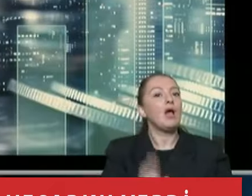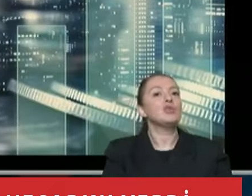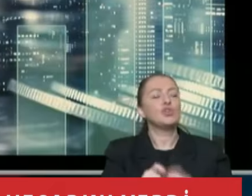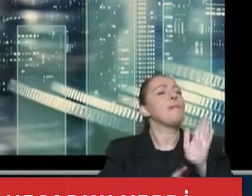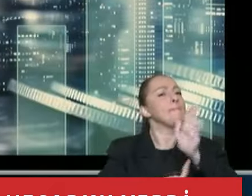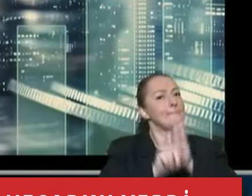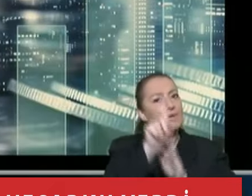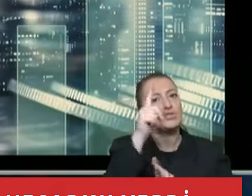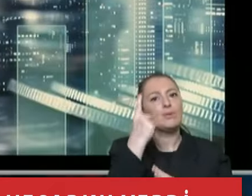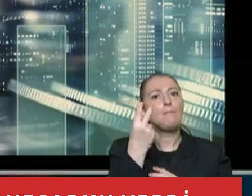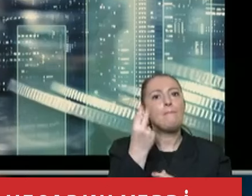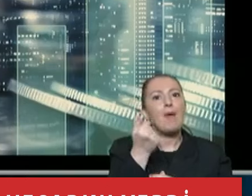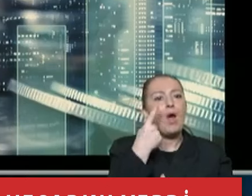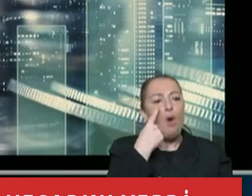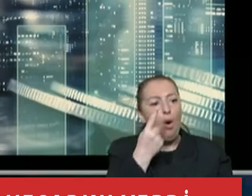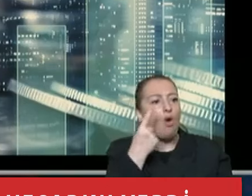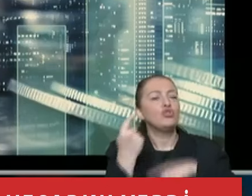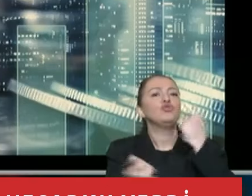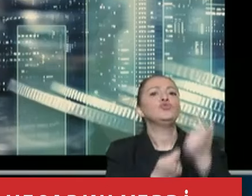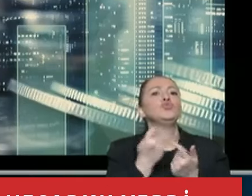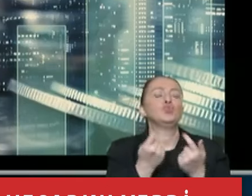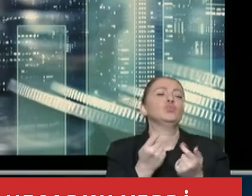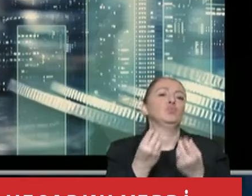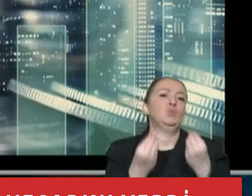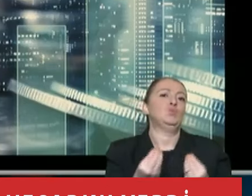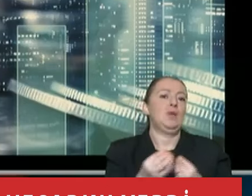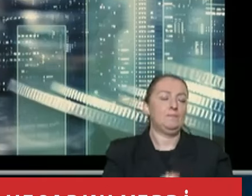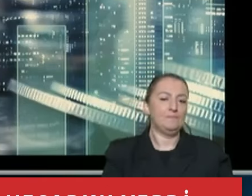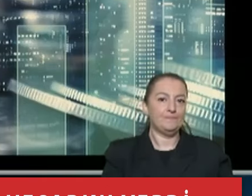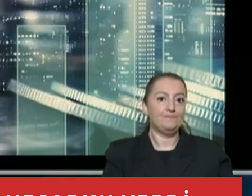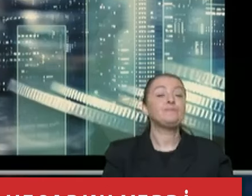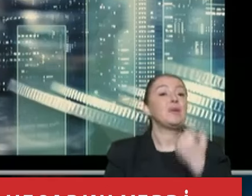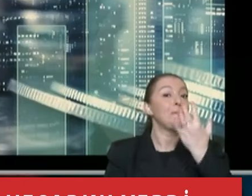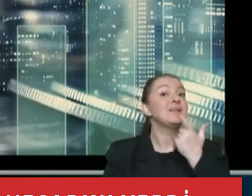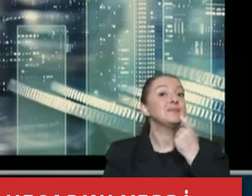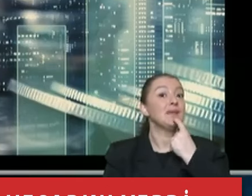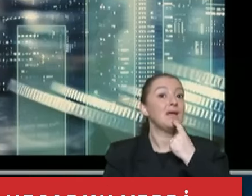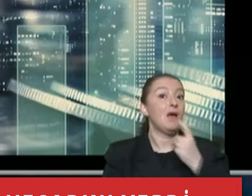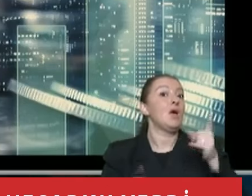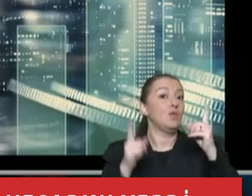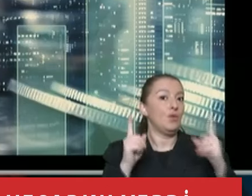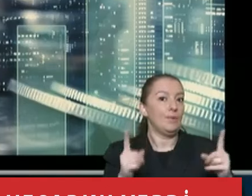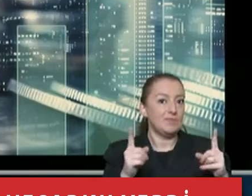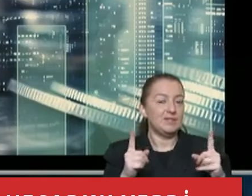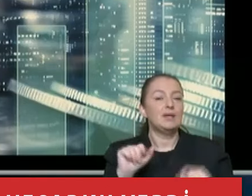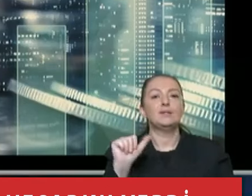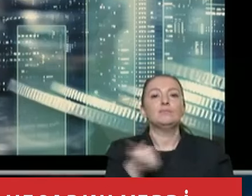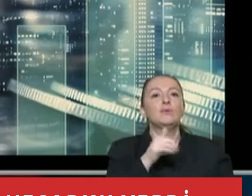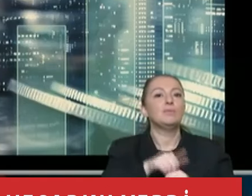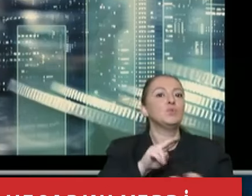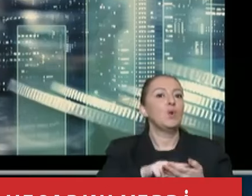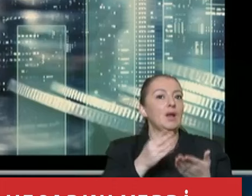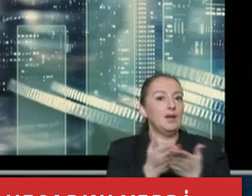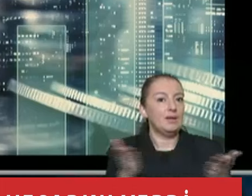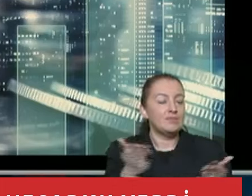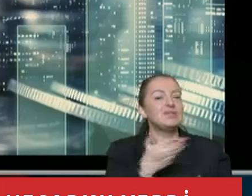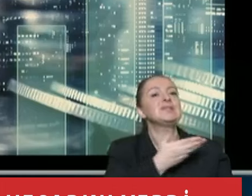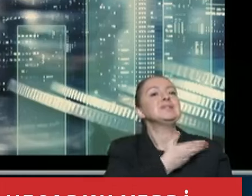Başarılı bir finansal performans sergilemiştir 5 yıllık dönemimizde kıymetli meclis üyelerimiz